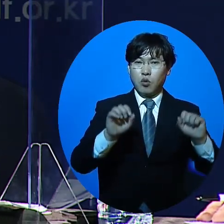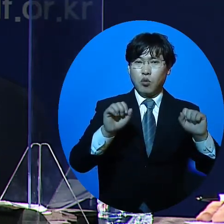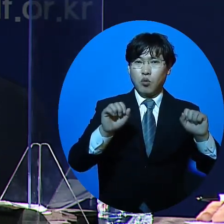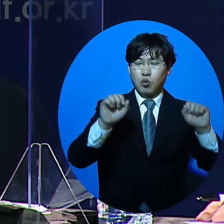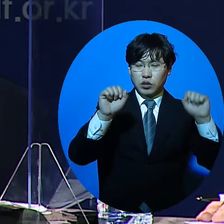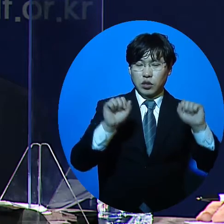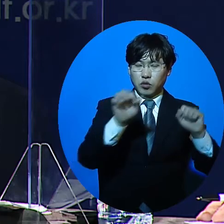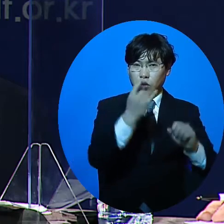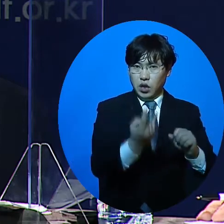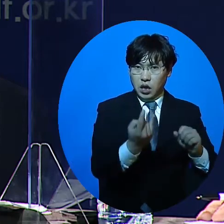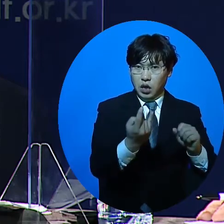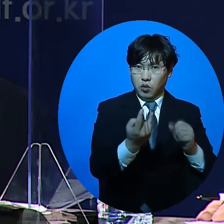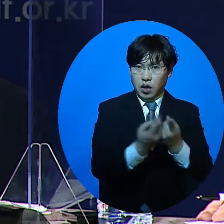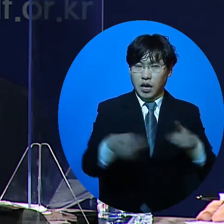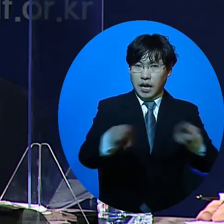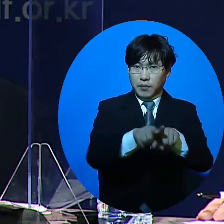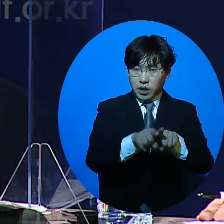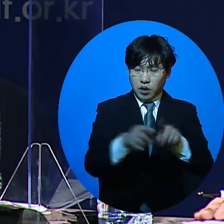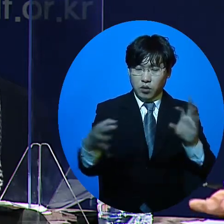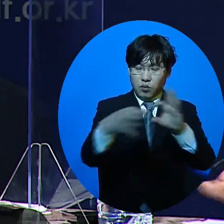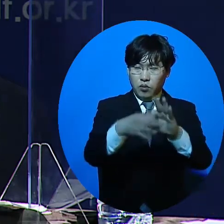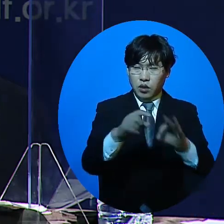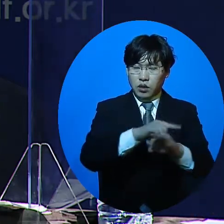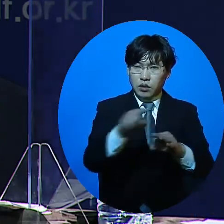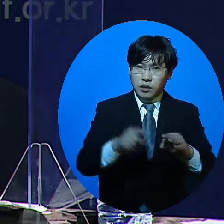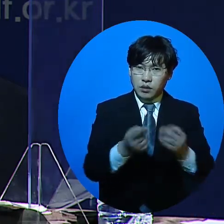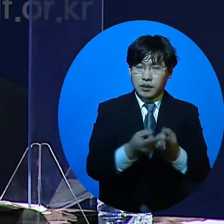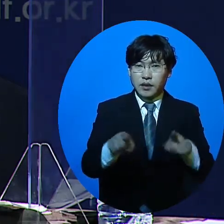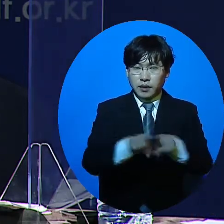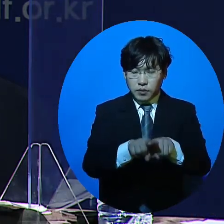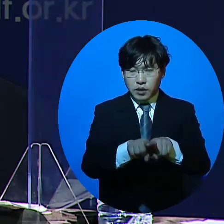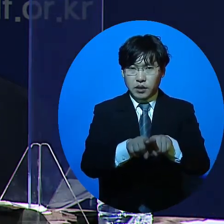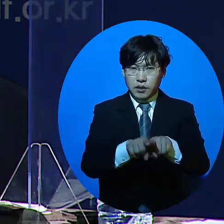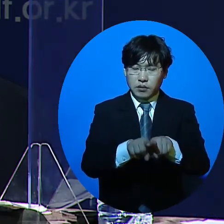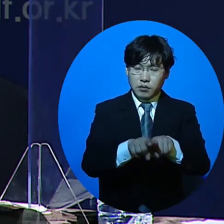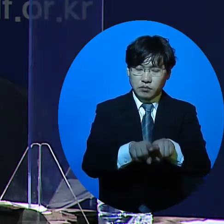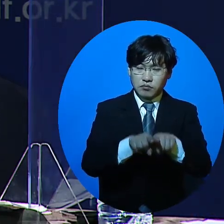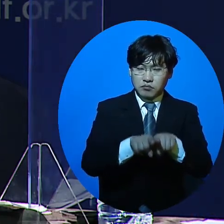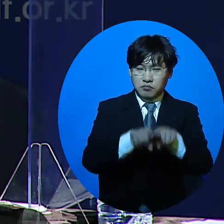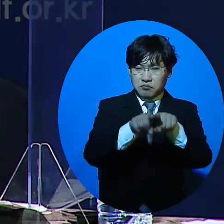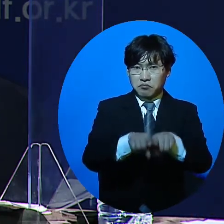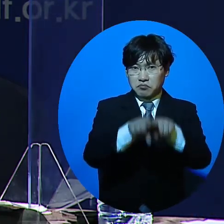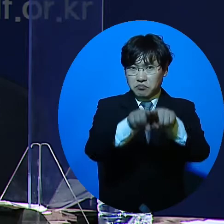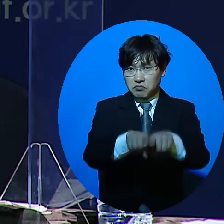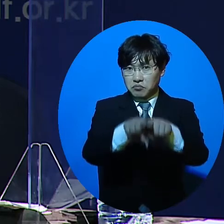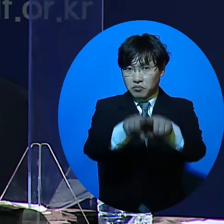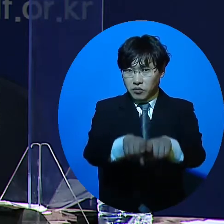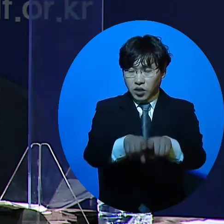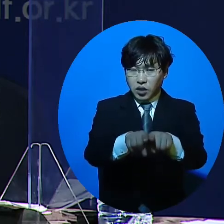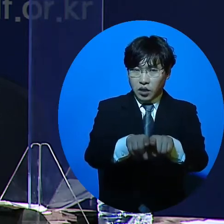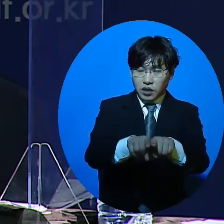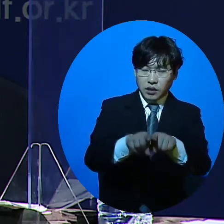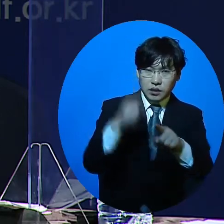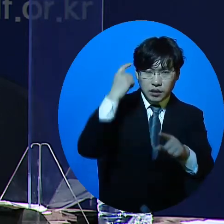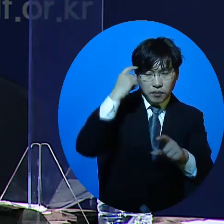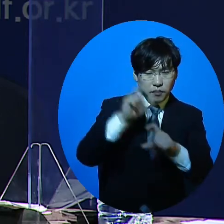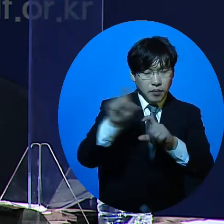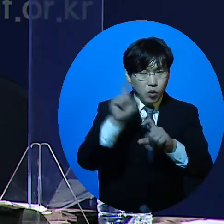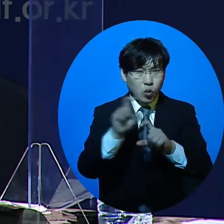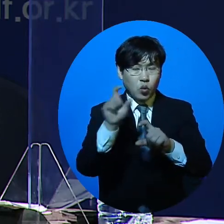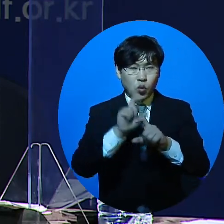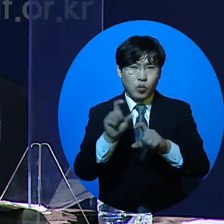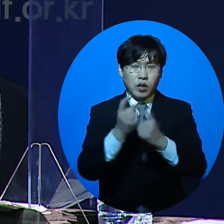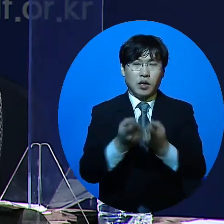체육회도 전년도에 창립이 되었기 때문에 같이 발맞추어서 함께 머리를 맞대고 모색을 하고 있는